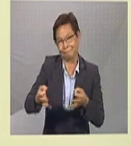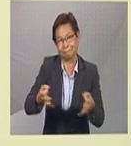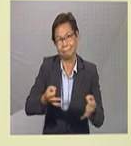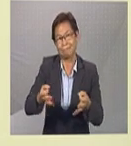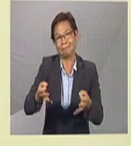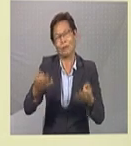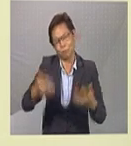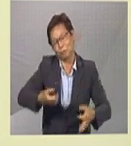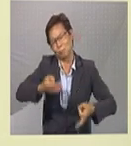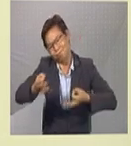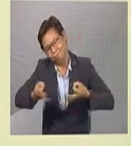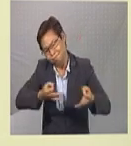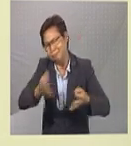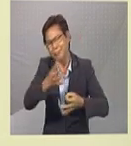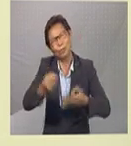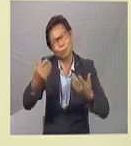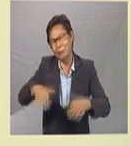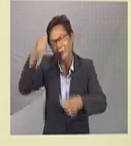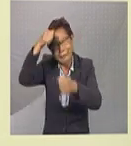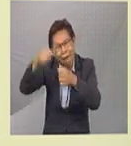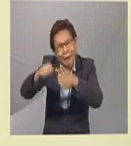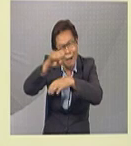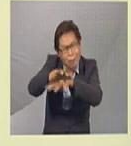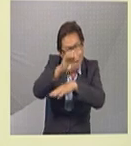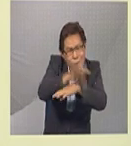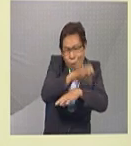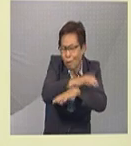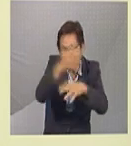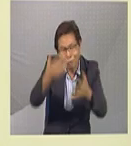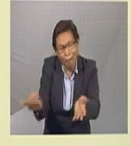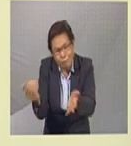dah pun memberikan peringatan beberapa kali bahawa